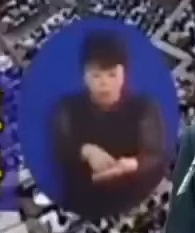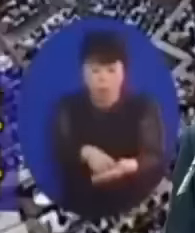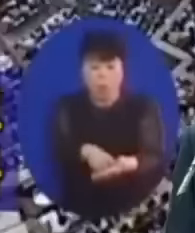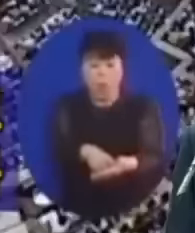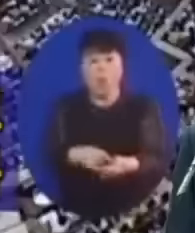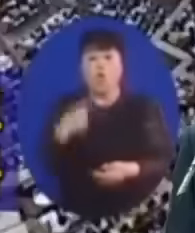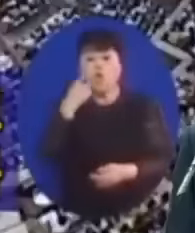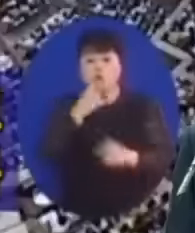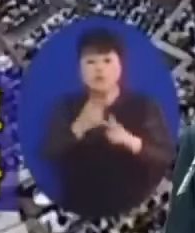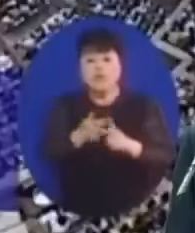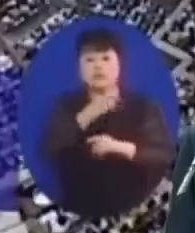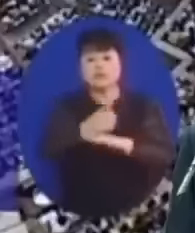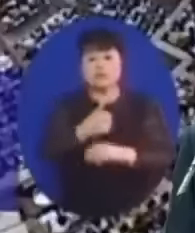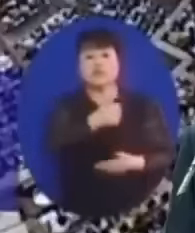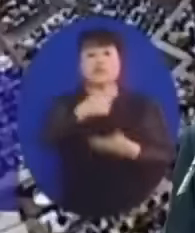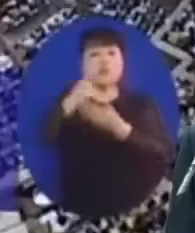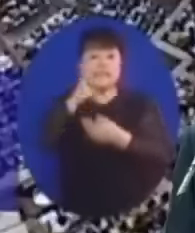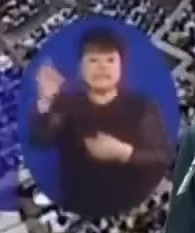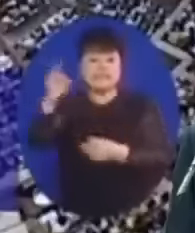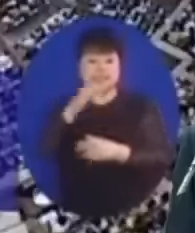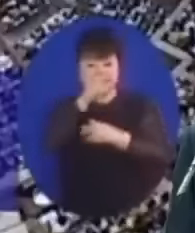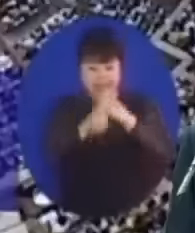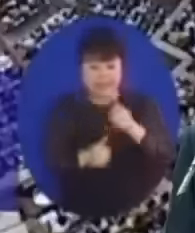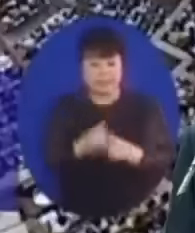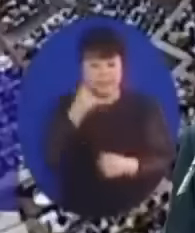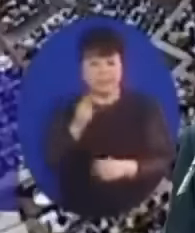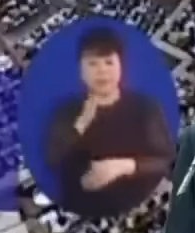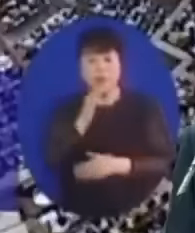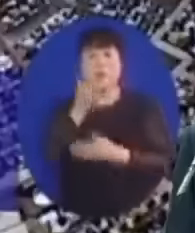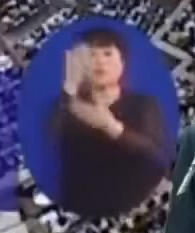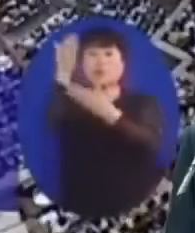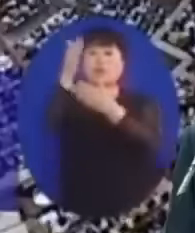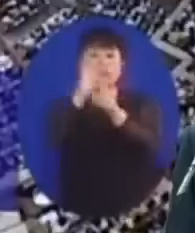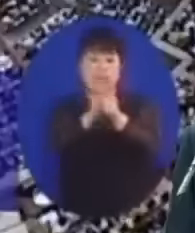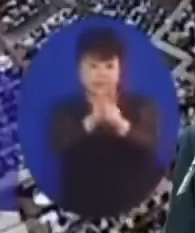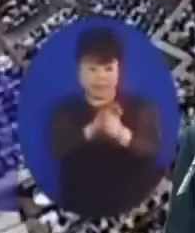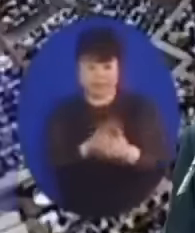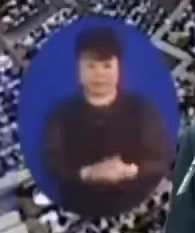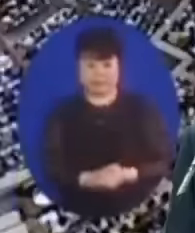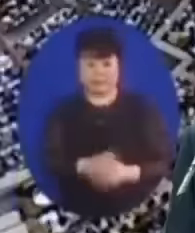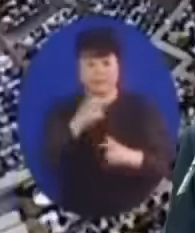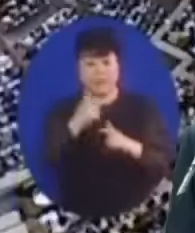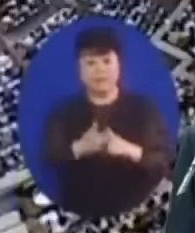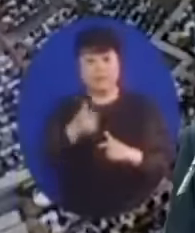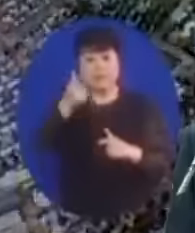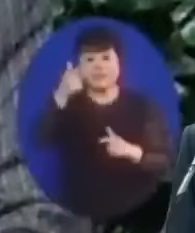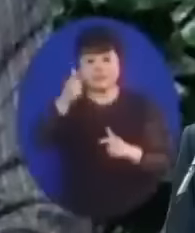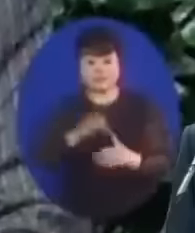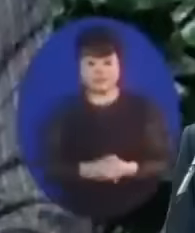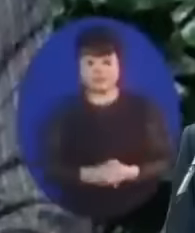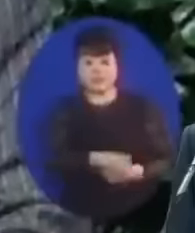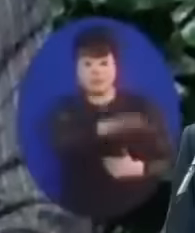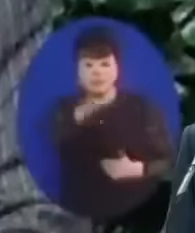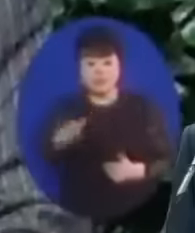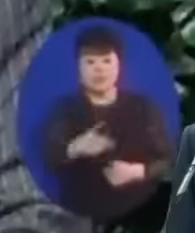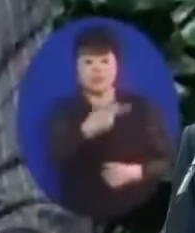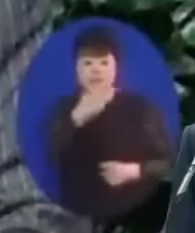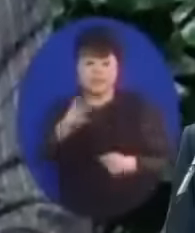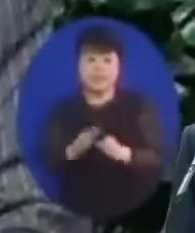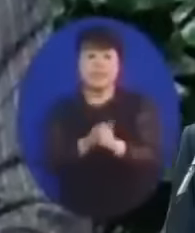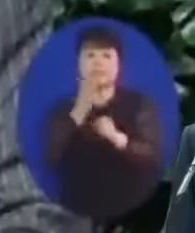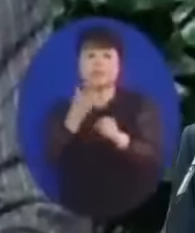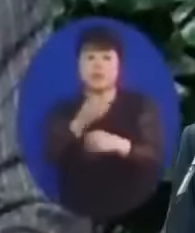모든 입으로 예수 그리스도를 주라 시인하여 하나님 아버지께 영광을 돌리게 하시느니라. 예수님이 우리를 얼마나